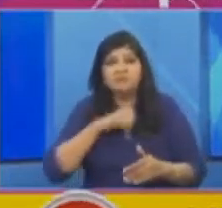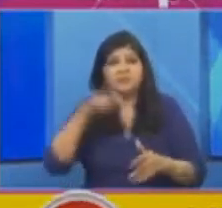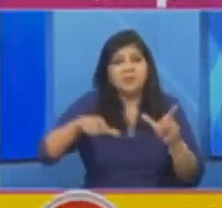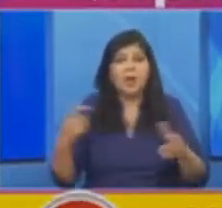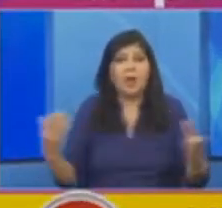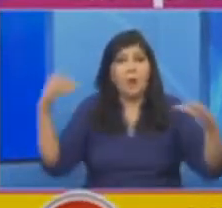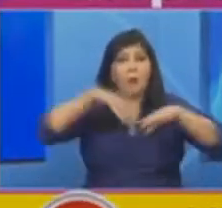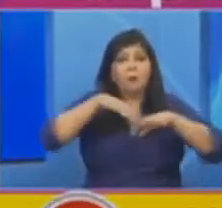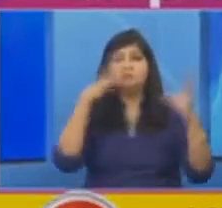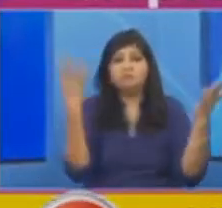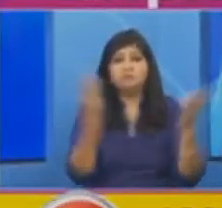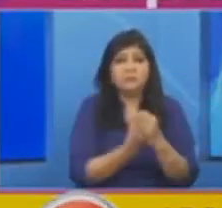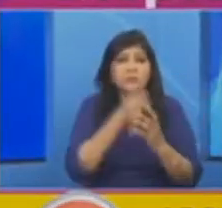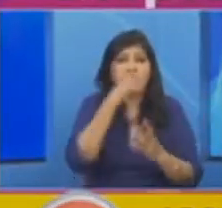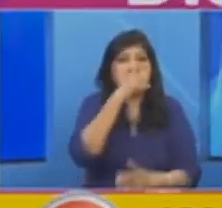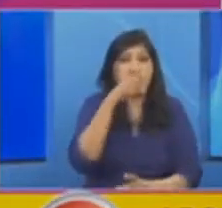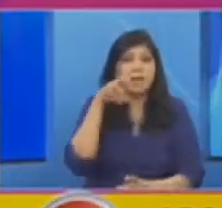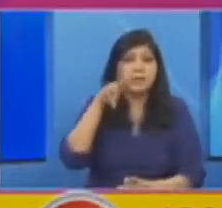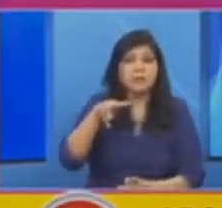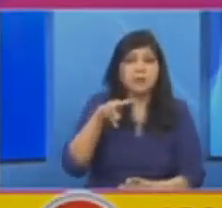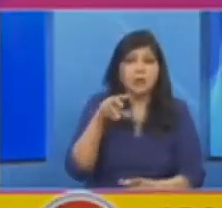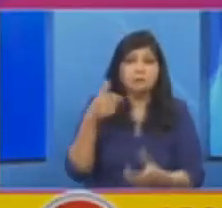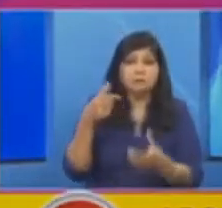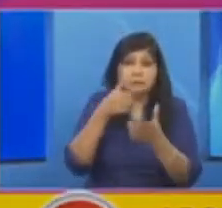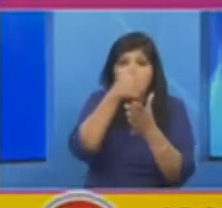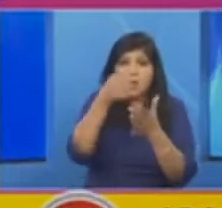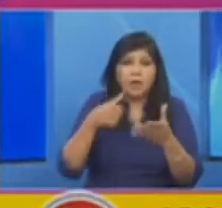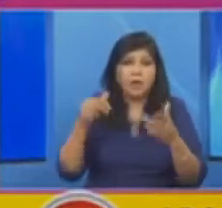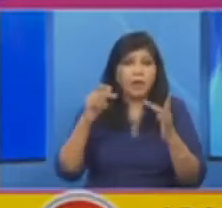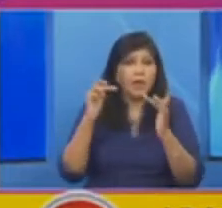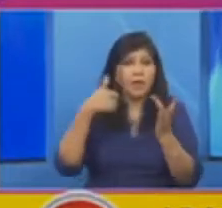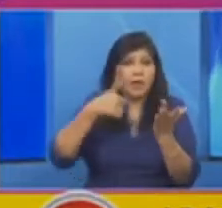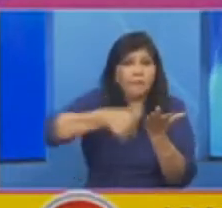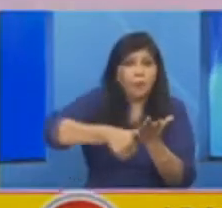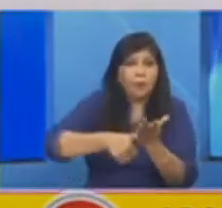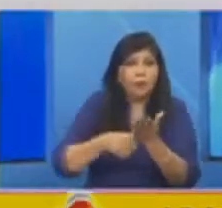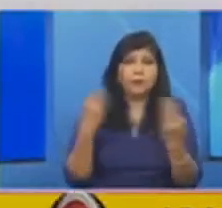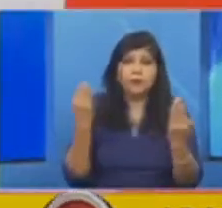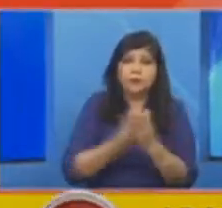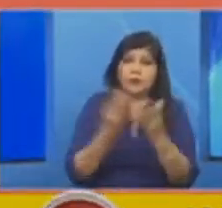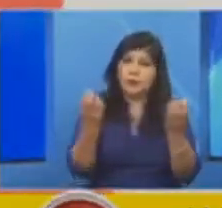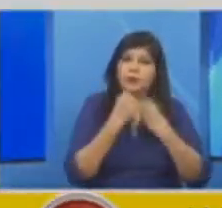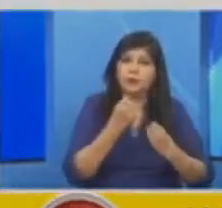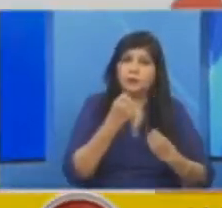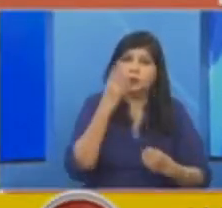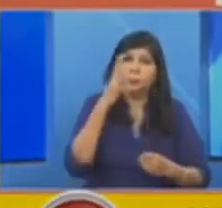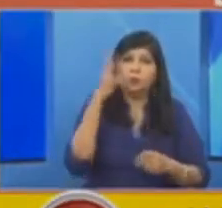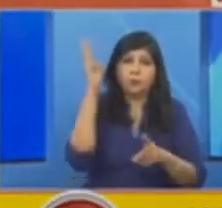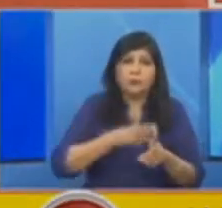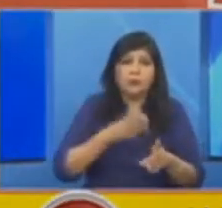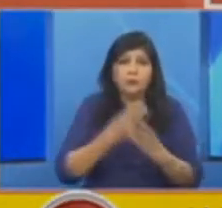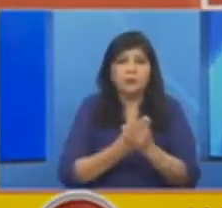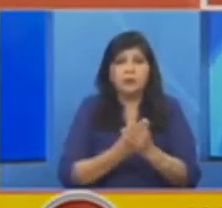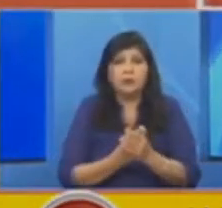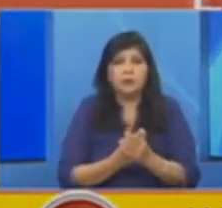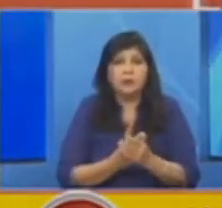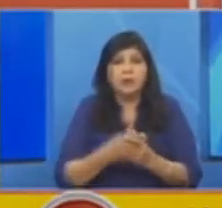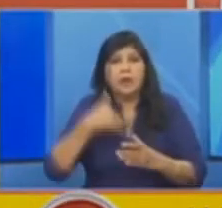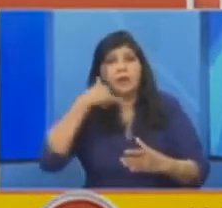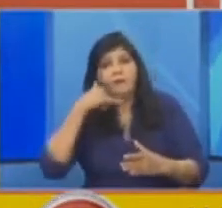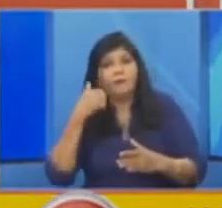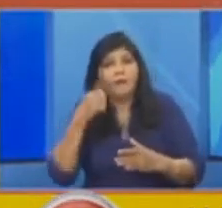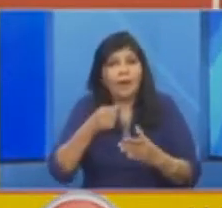कर करीब दो तिहाई एप्स टीर टू